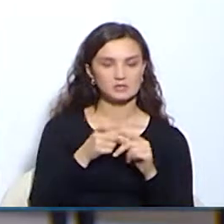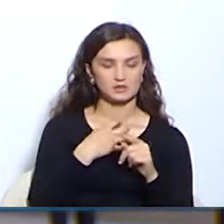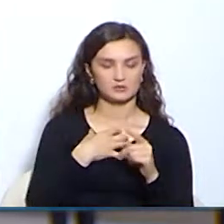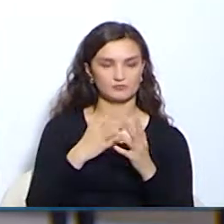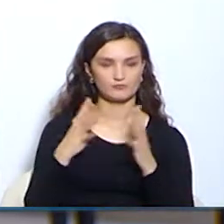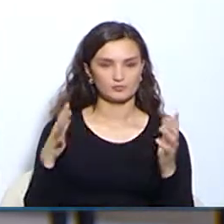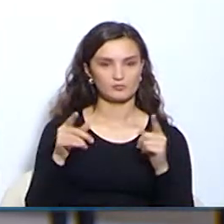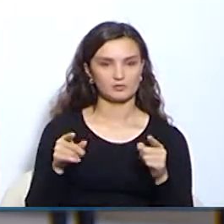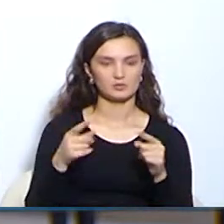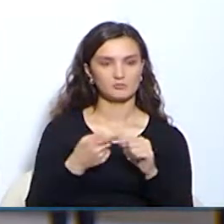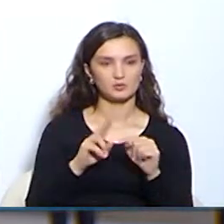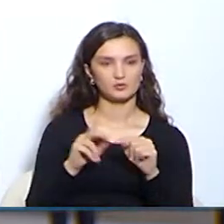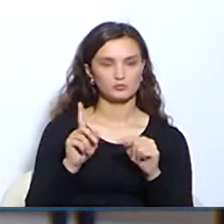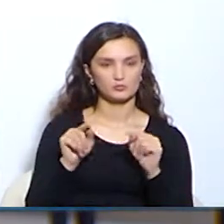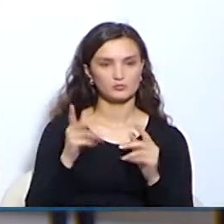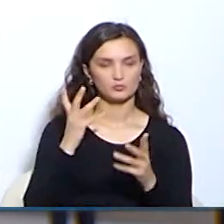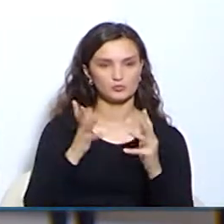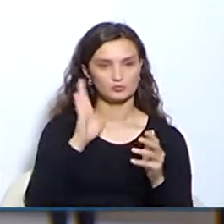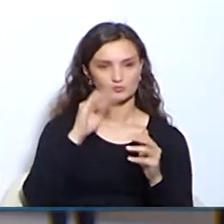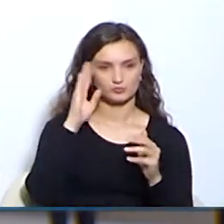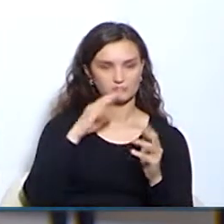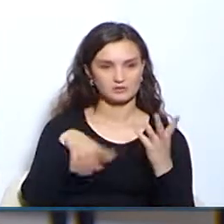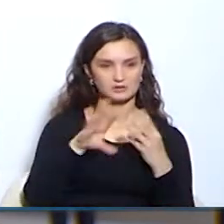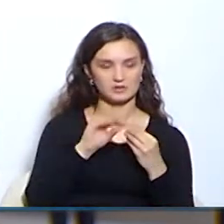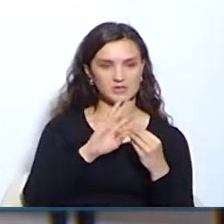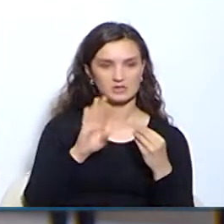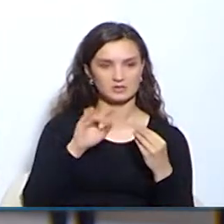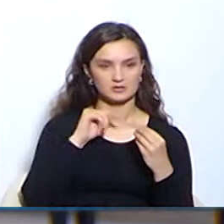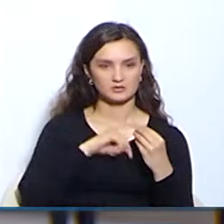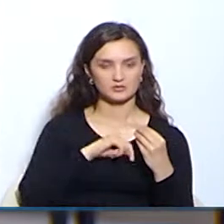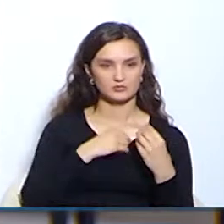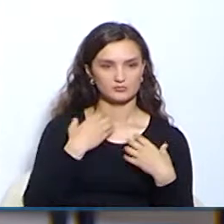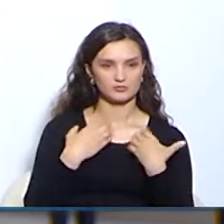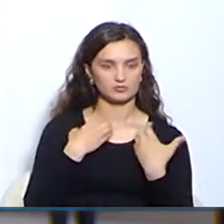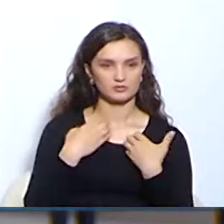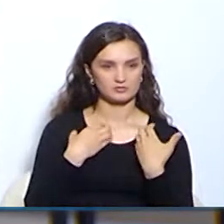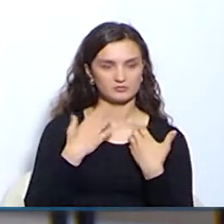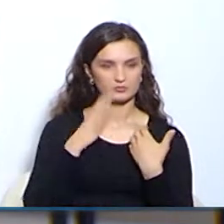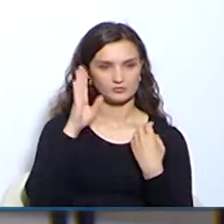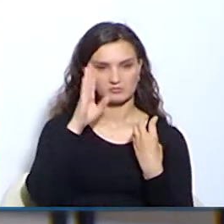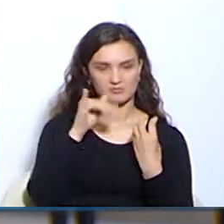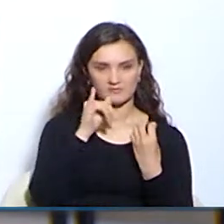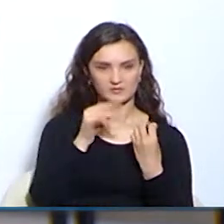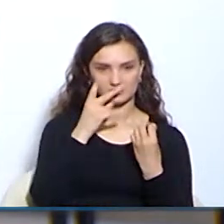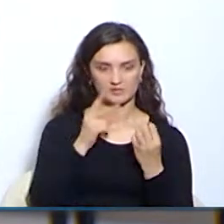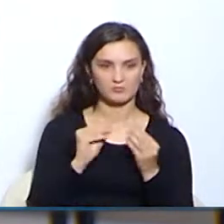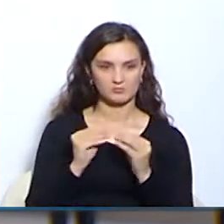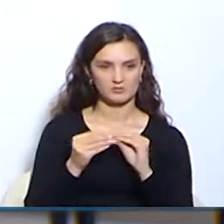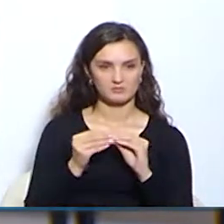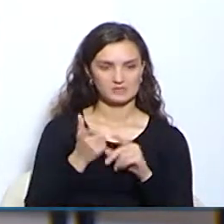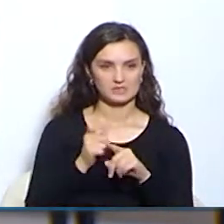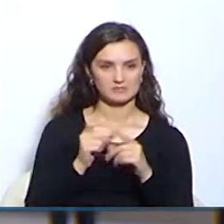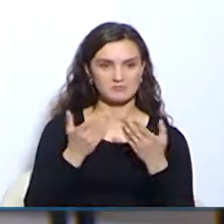დიდი მნიშვნელობა ენიჭება, იმიტომ რომ თუ მშობელს არ გაუჩნდა შფოთვა და თუ მშობელმა ვერ შენიშნა პრობლემა,